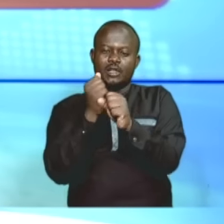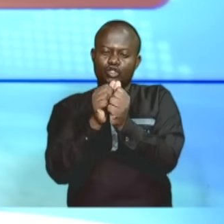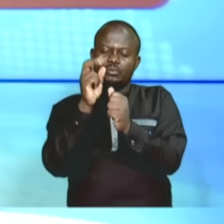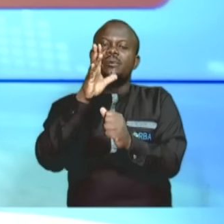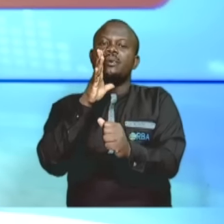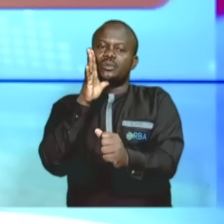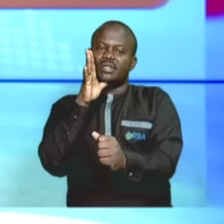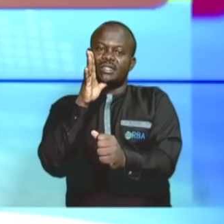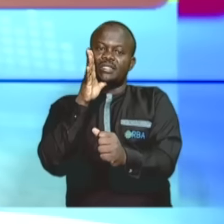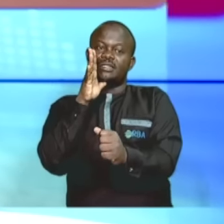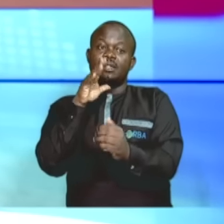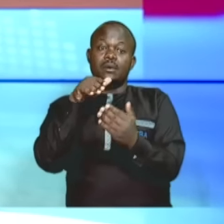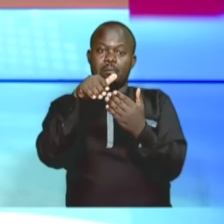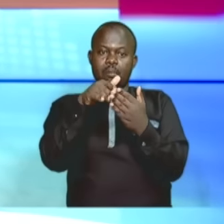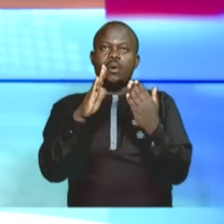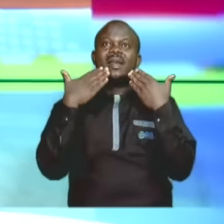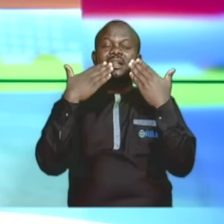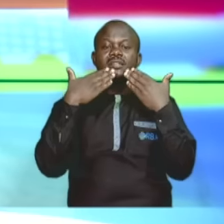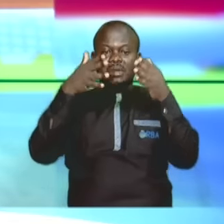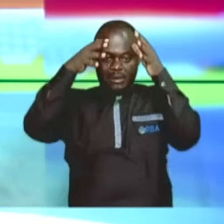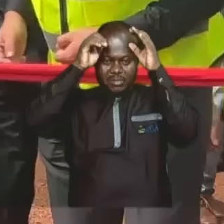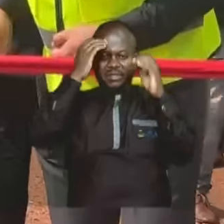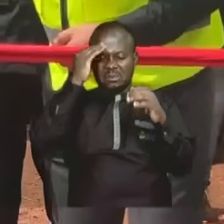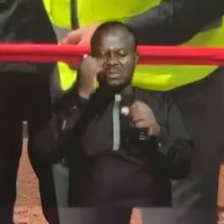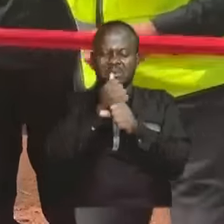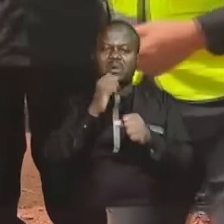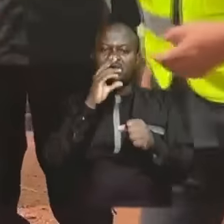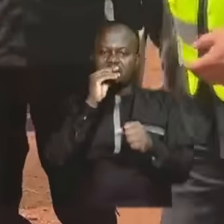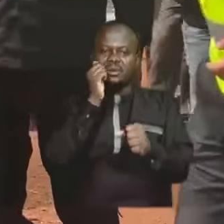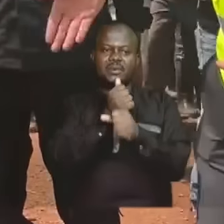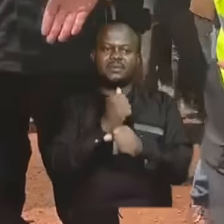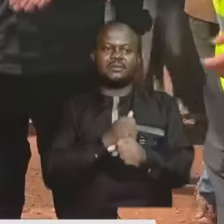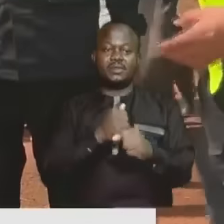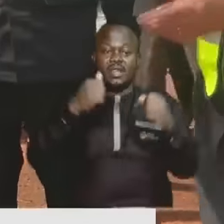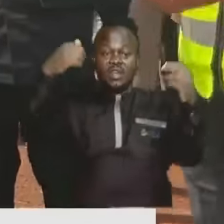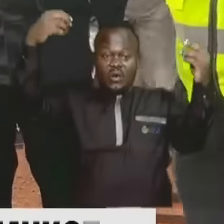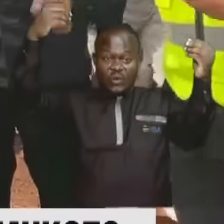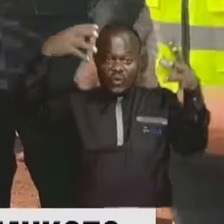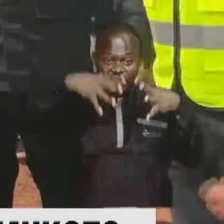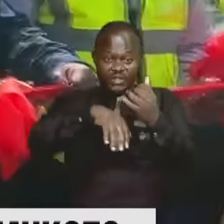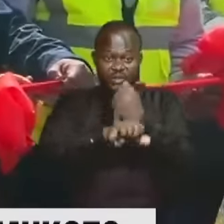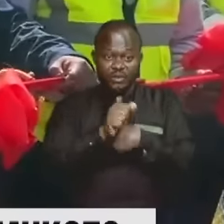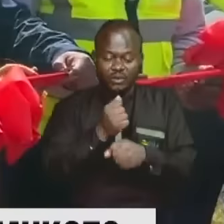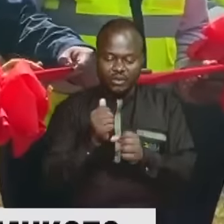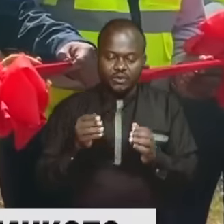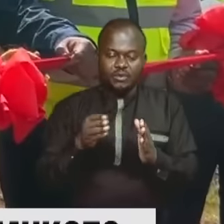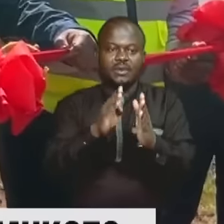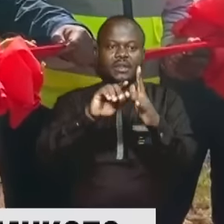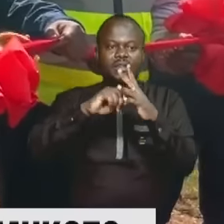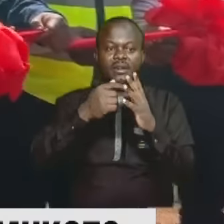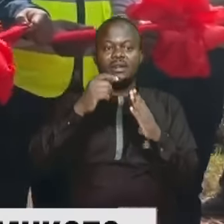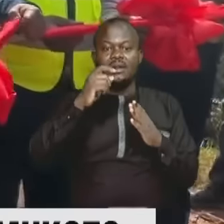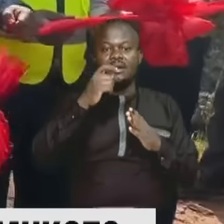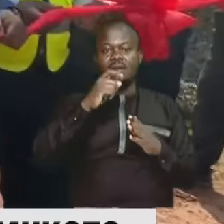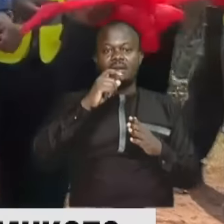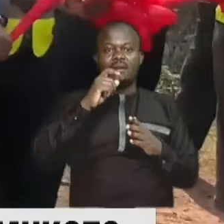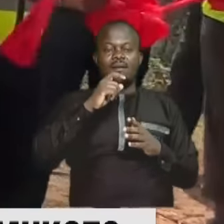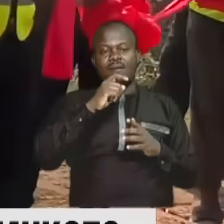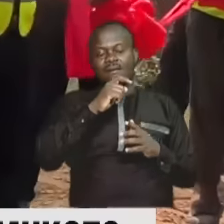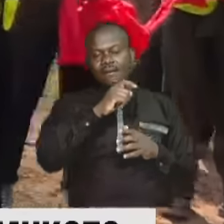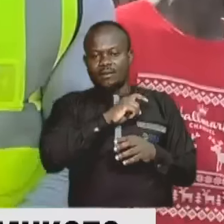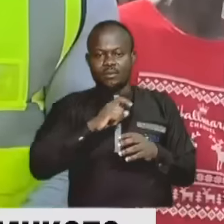ngiro Teogene twibanire arakomeza Ku mugaragaro ikorwa ry'uyu muhanda ryatangijwe na guverineri w'Intamajyaruguru umugabo